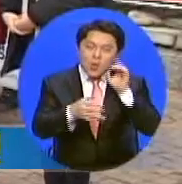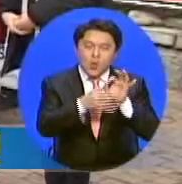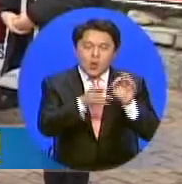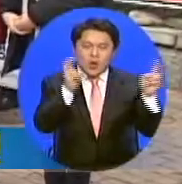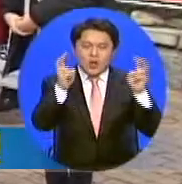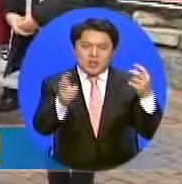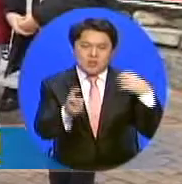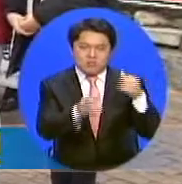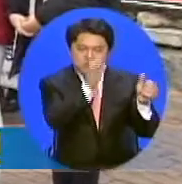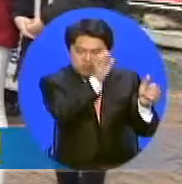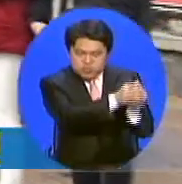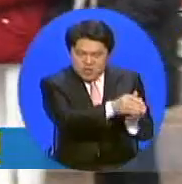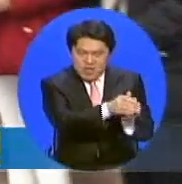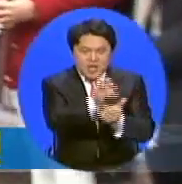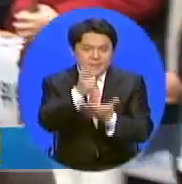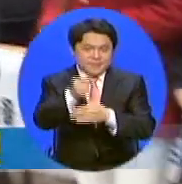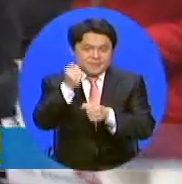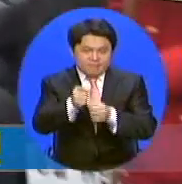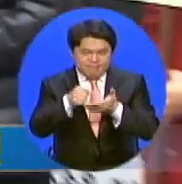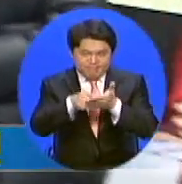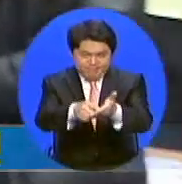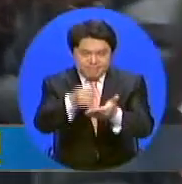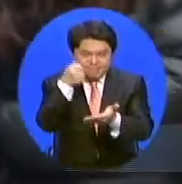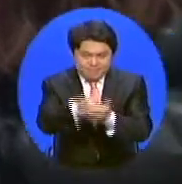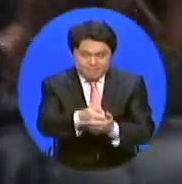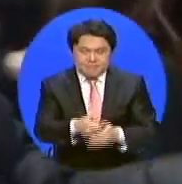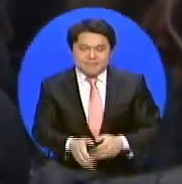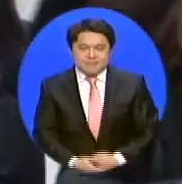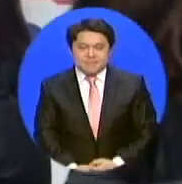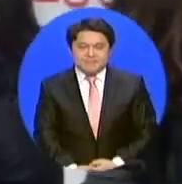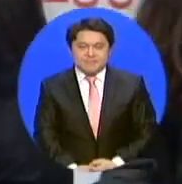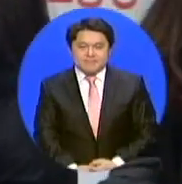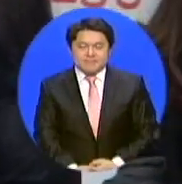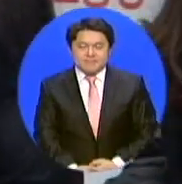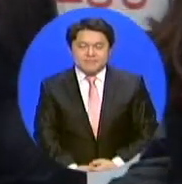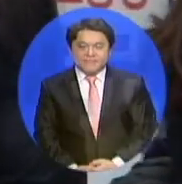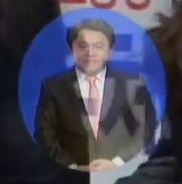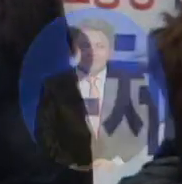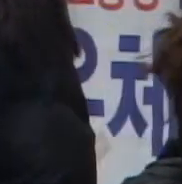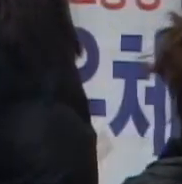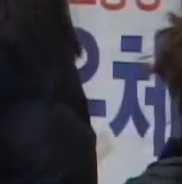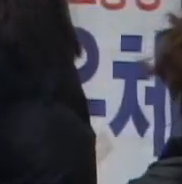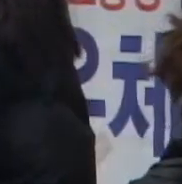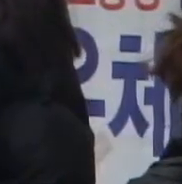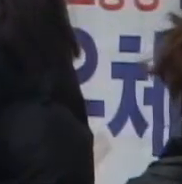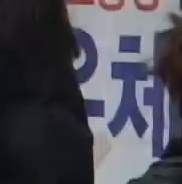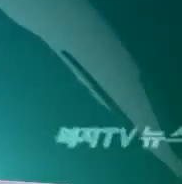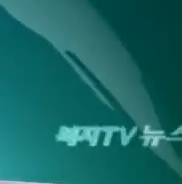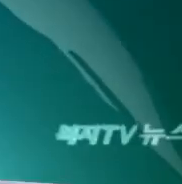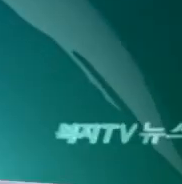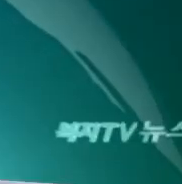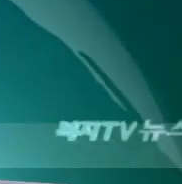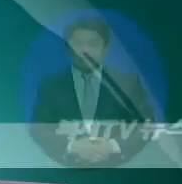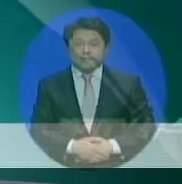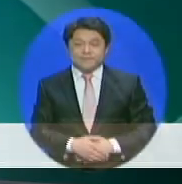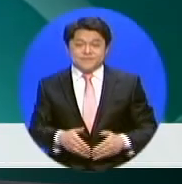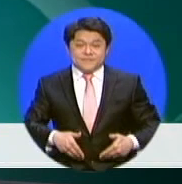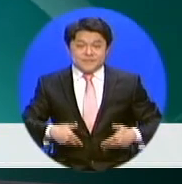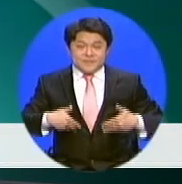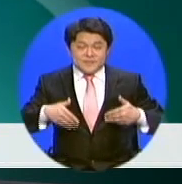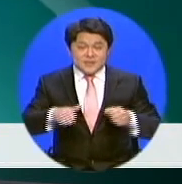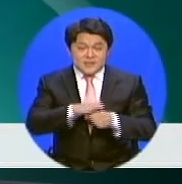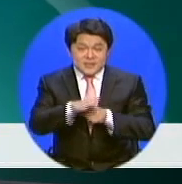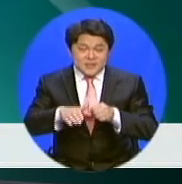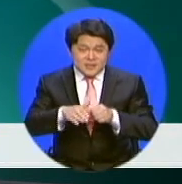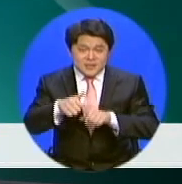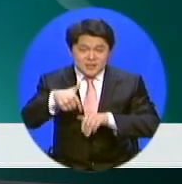업체가 부담하도록 하는 입법을 추진하기로 하였다고 밝혔습니다. 복지TV 뉴스 이진희입니다. 따뜻한 정이